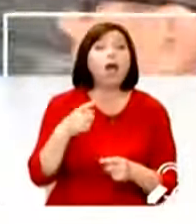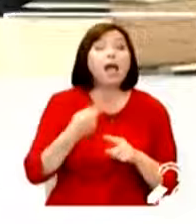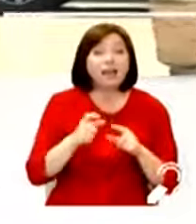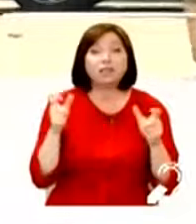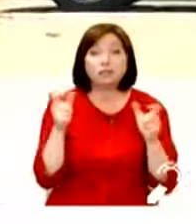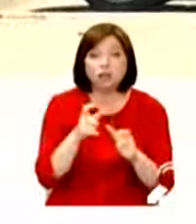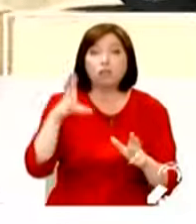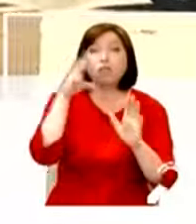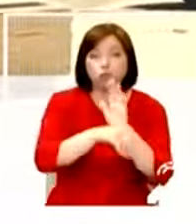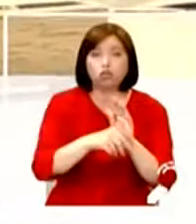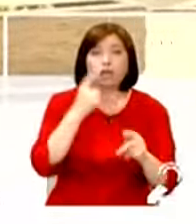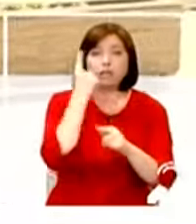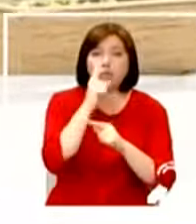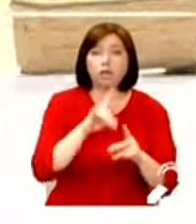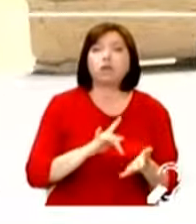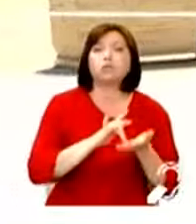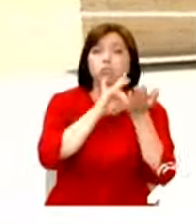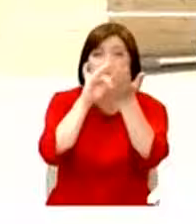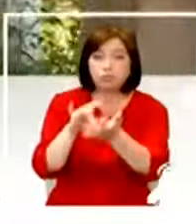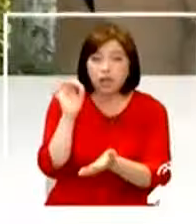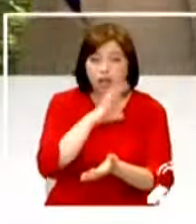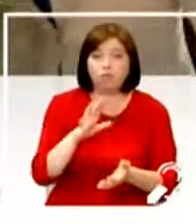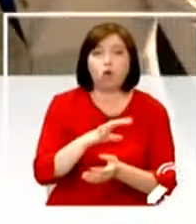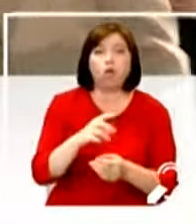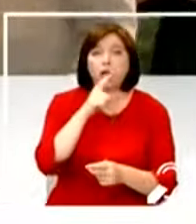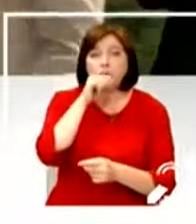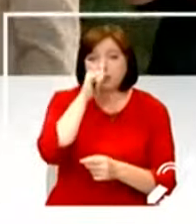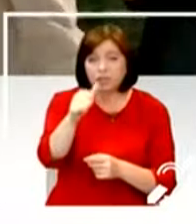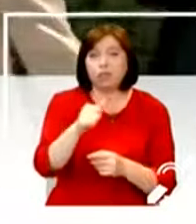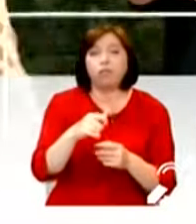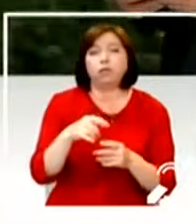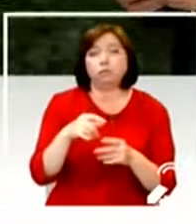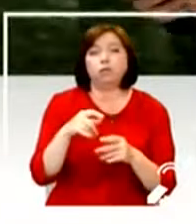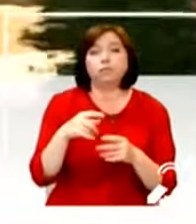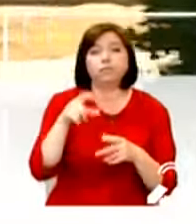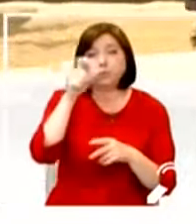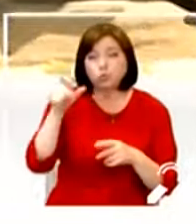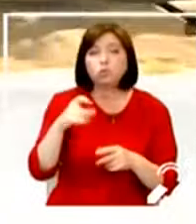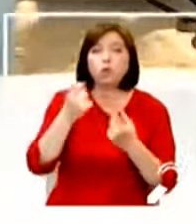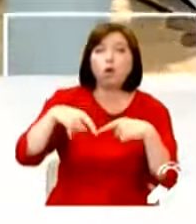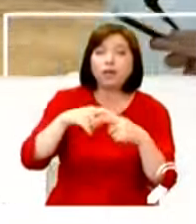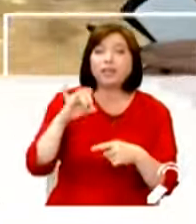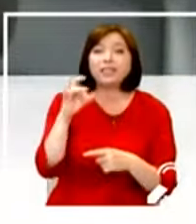Restricțiile presupun interdicții de călătorie, înghețarea activelor și interzicerea cetățenilor